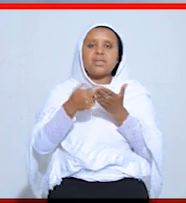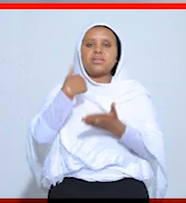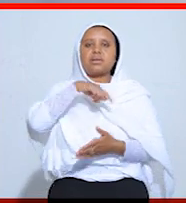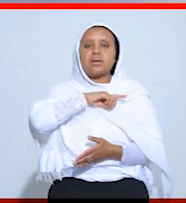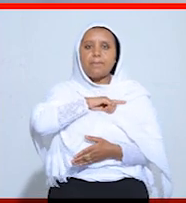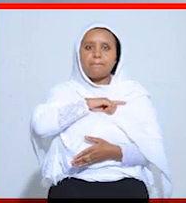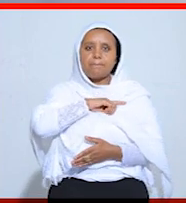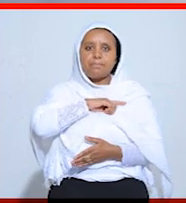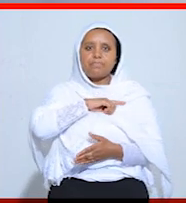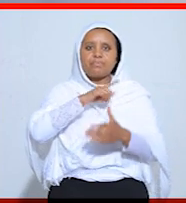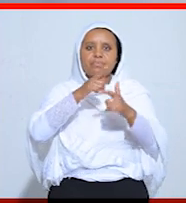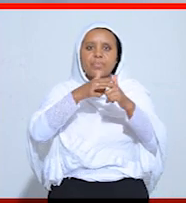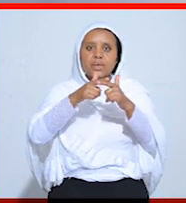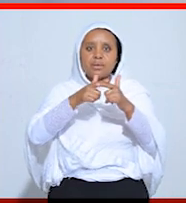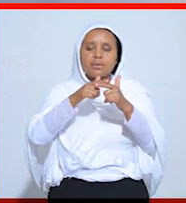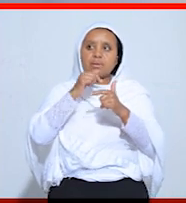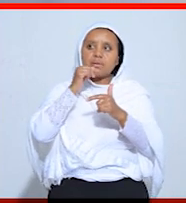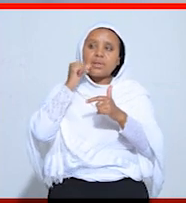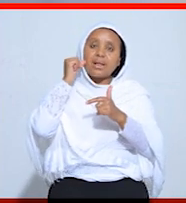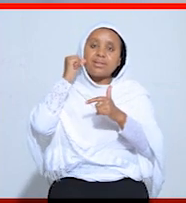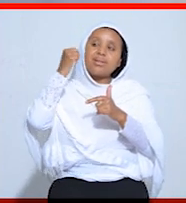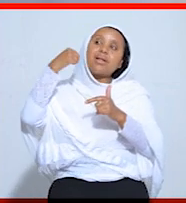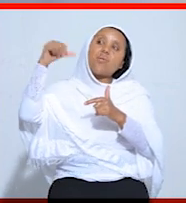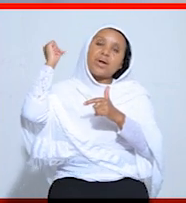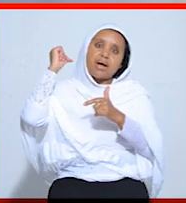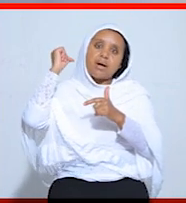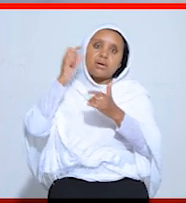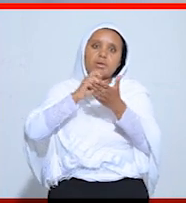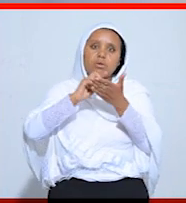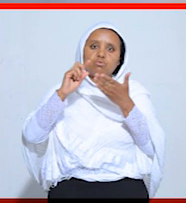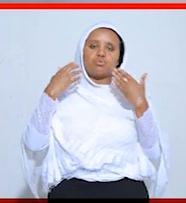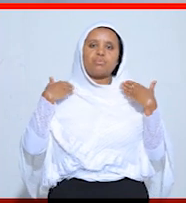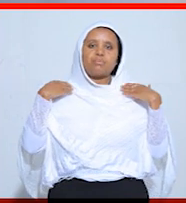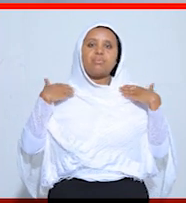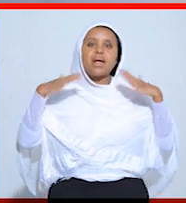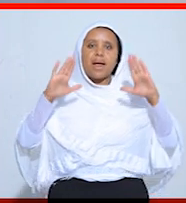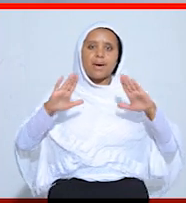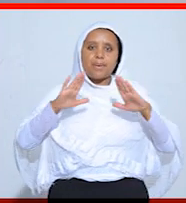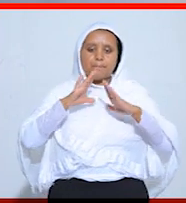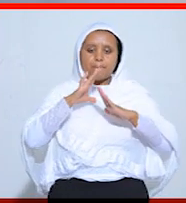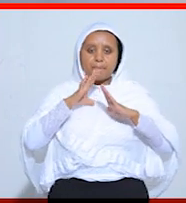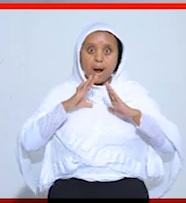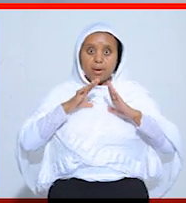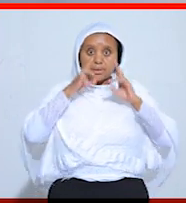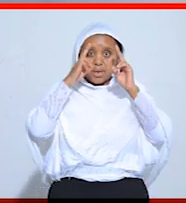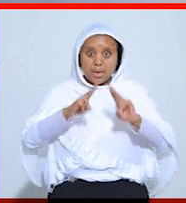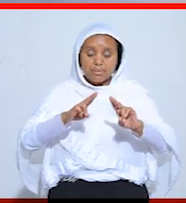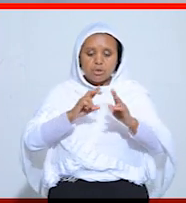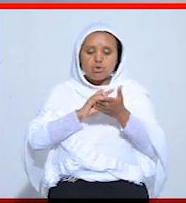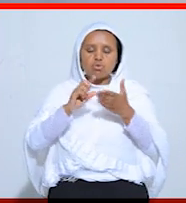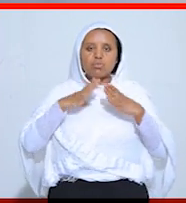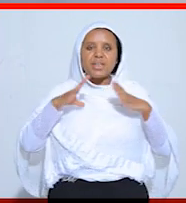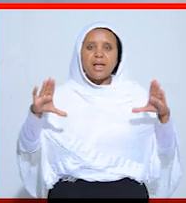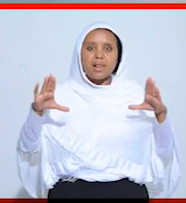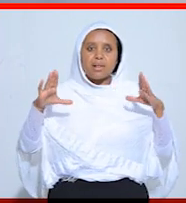እኛም እንግዲህ ከትላንትና ወዲያ የቅዱስ ሚካኤልን በዓል ስናከብር ቅዱስ